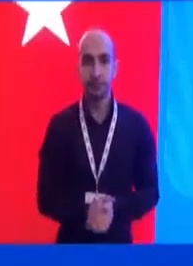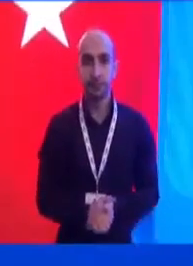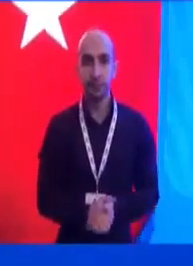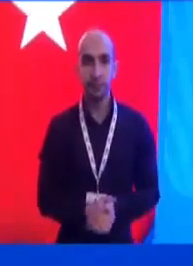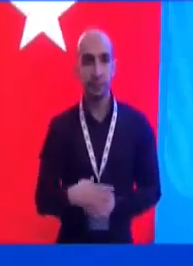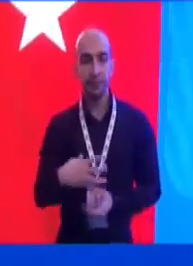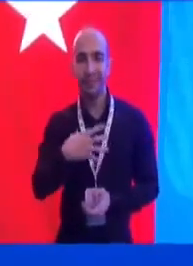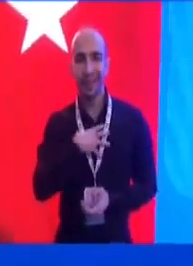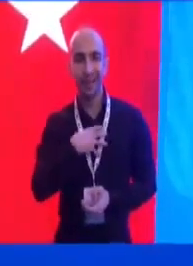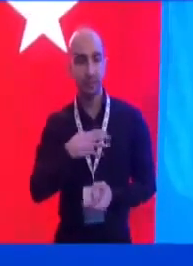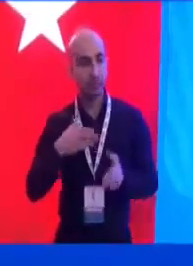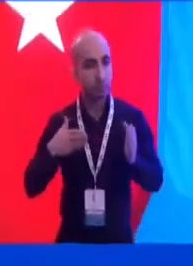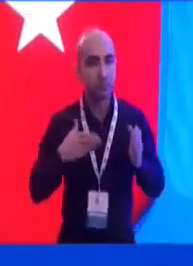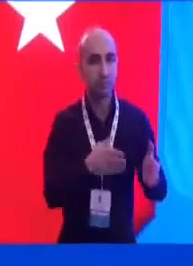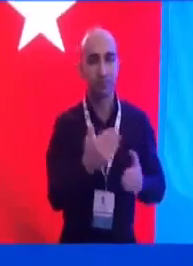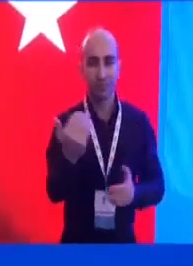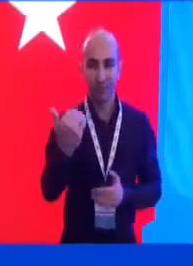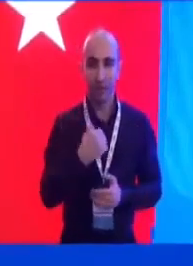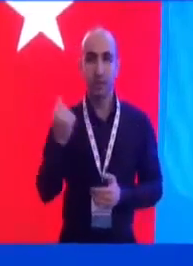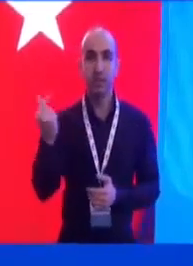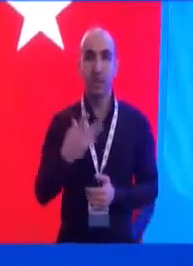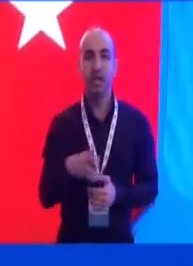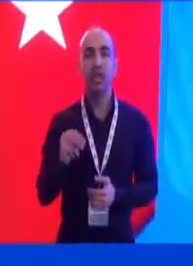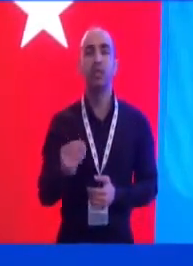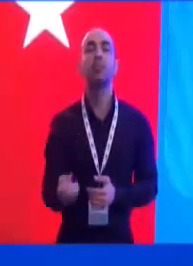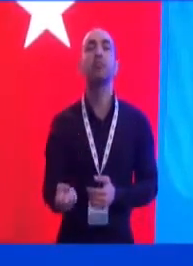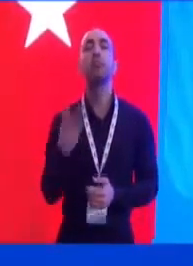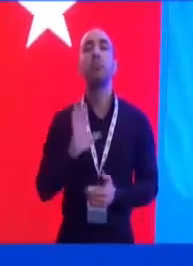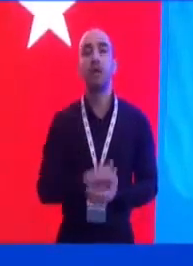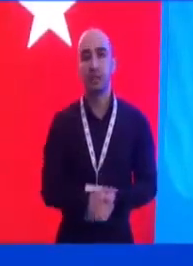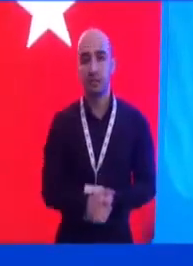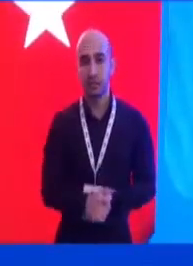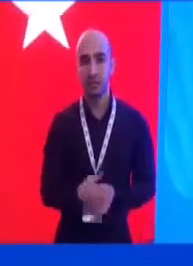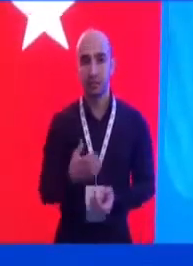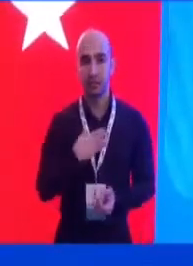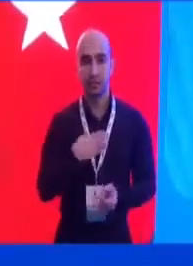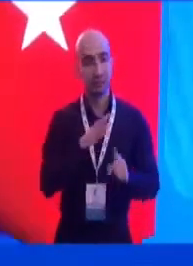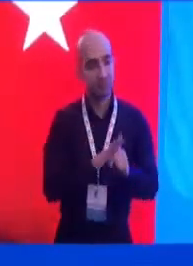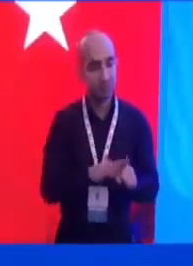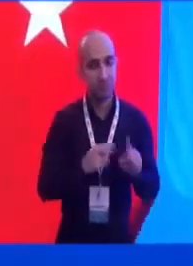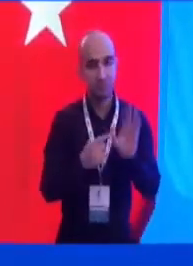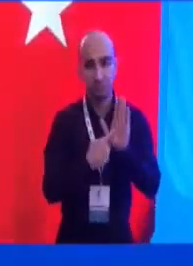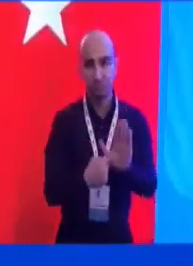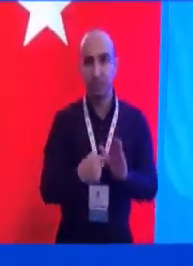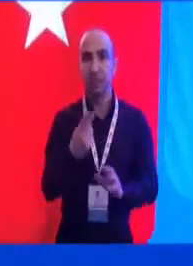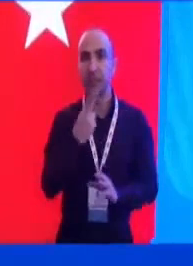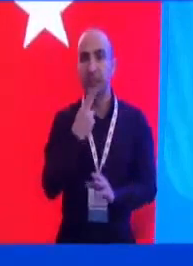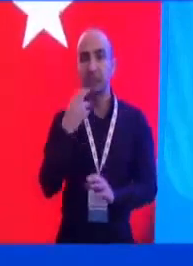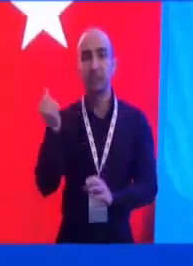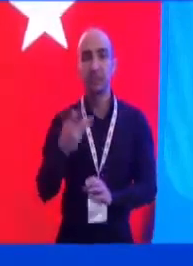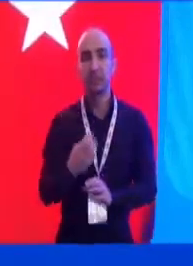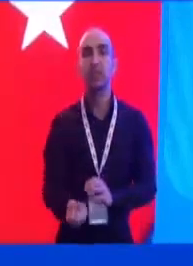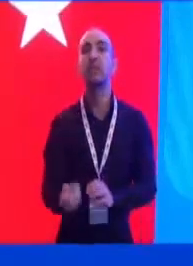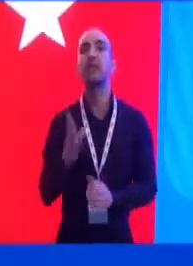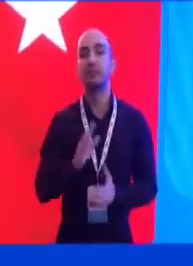kendiliğinden gelen sayılar yeterli olmayabilir. Kendiliğinden ilgi gösteren kadın sayısı yeterli olmayabilir. Ama